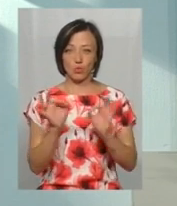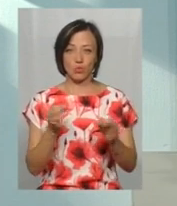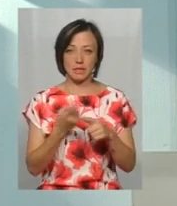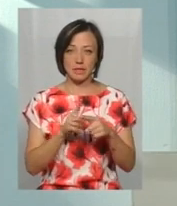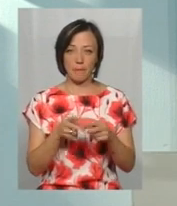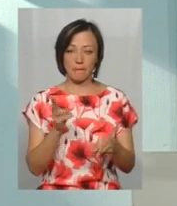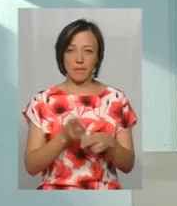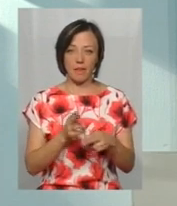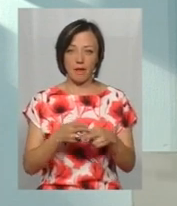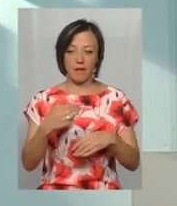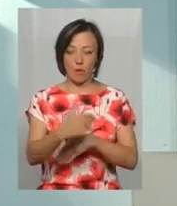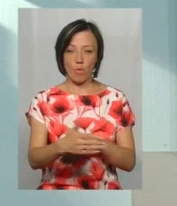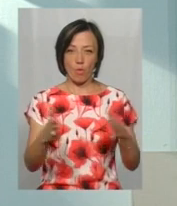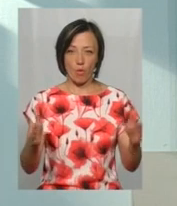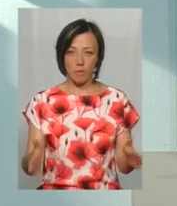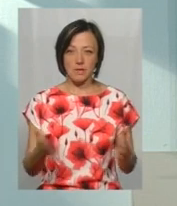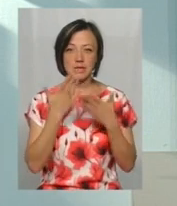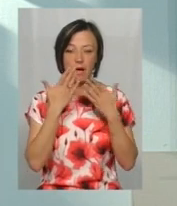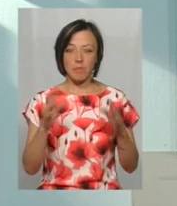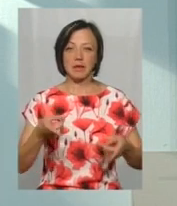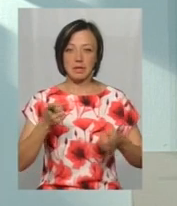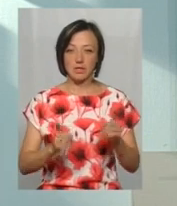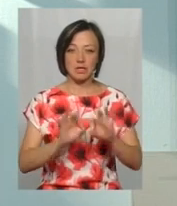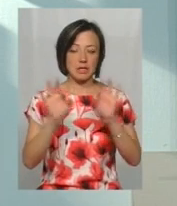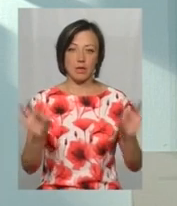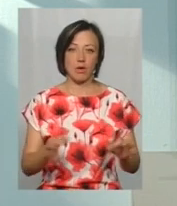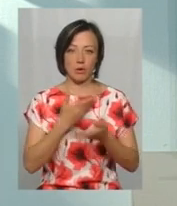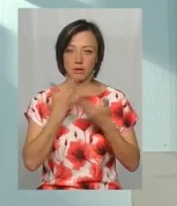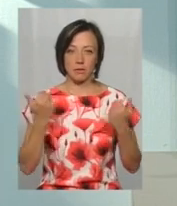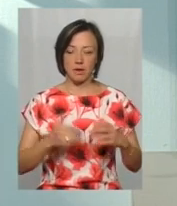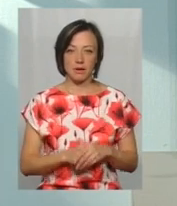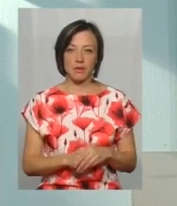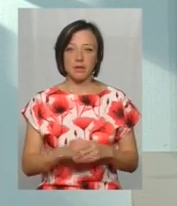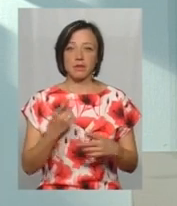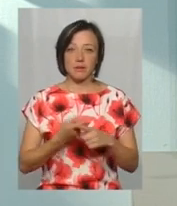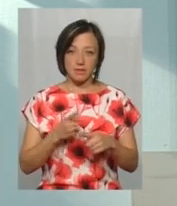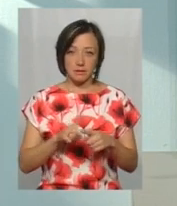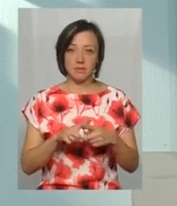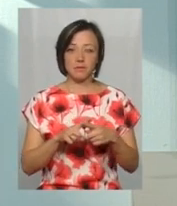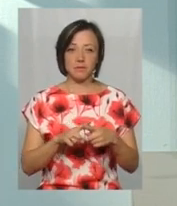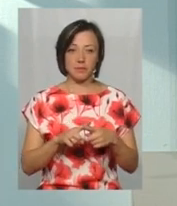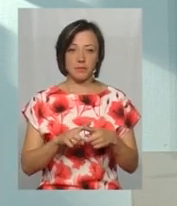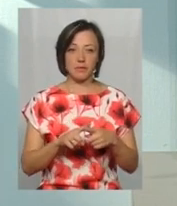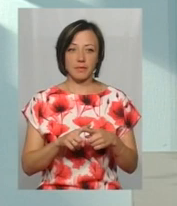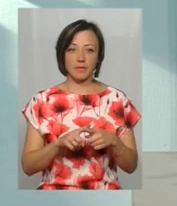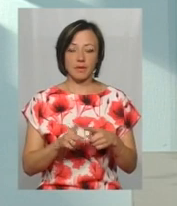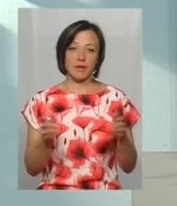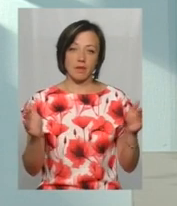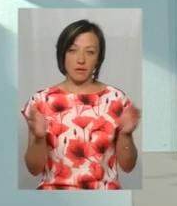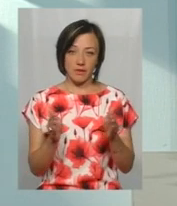оцей металевий короб, тому що запаху дійсно ніякого нема. І це невеличка